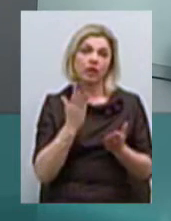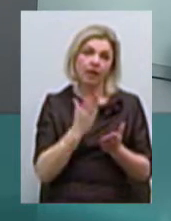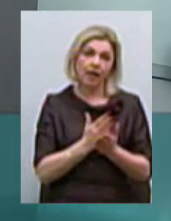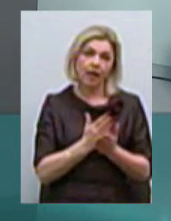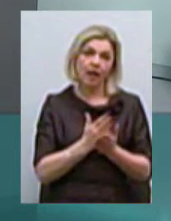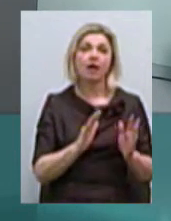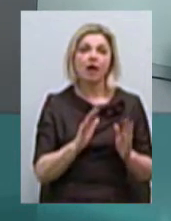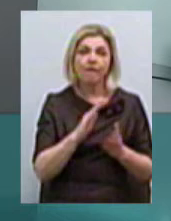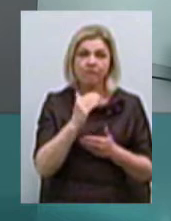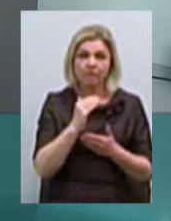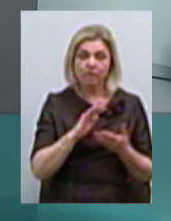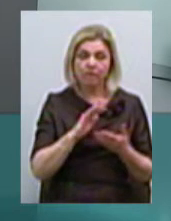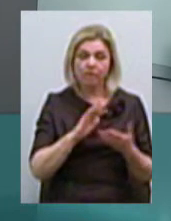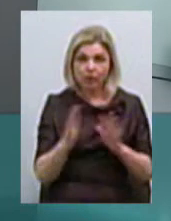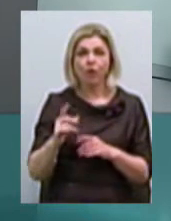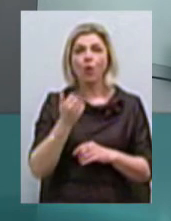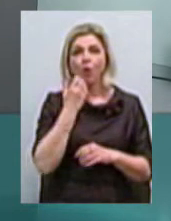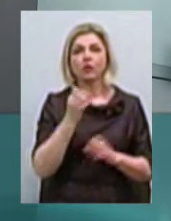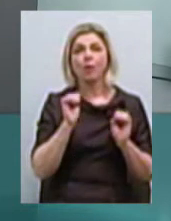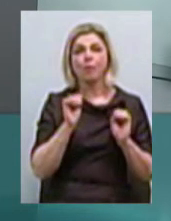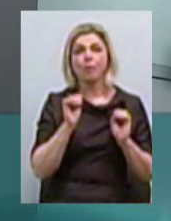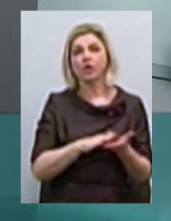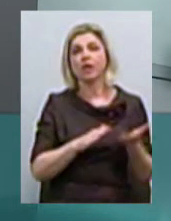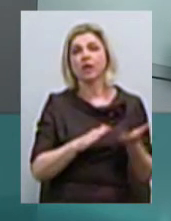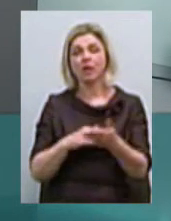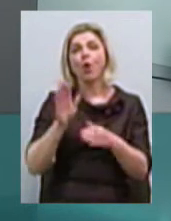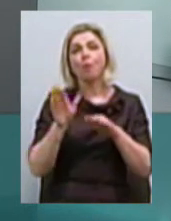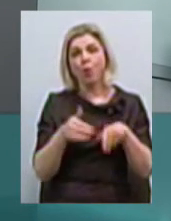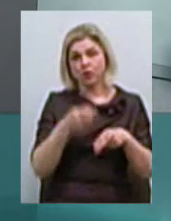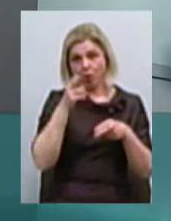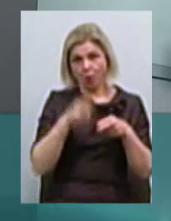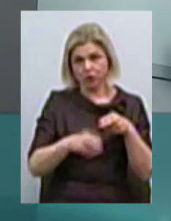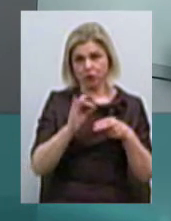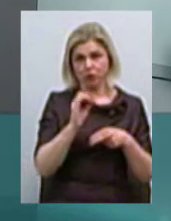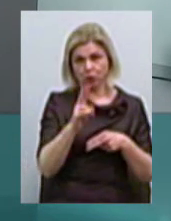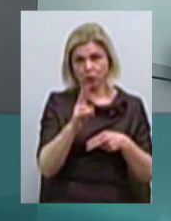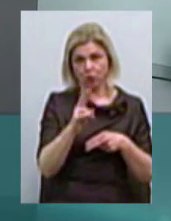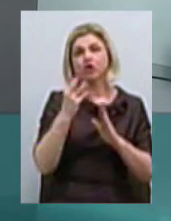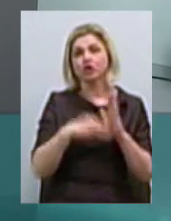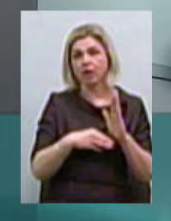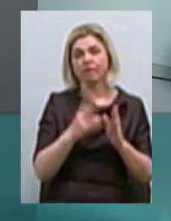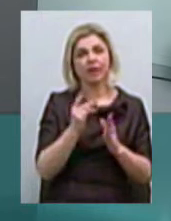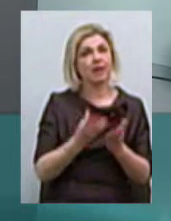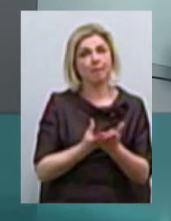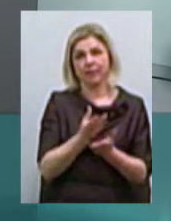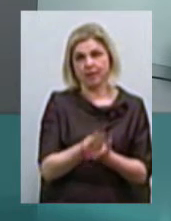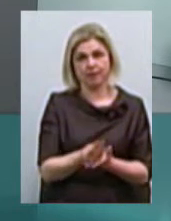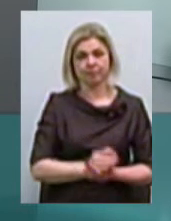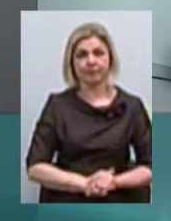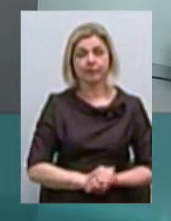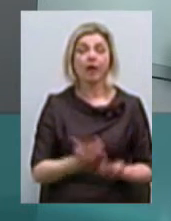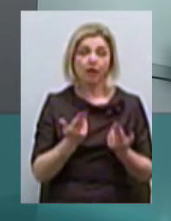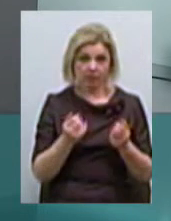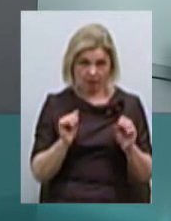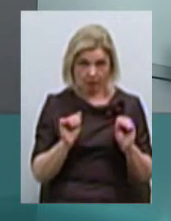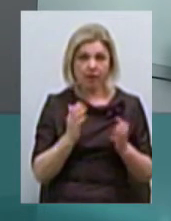можна подати після завершення граничного терміну подачі декларації і штрафні санкції не застосовуються? Так,